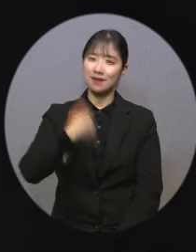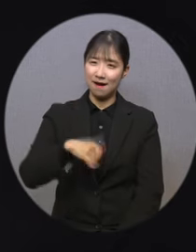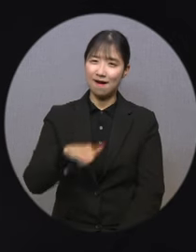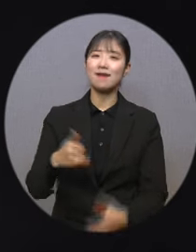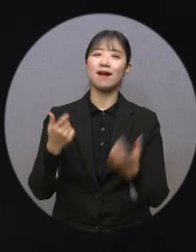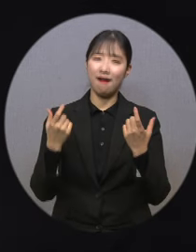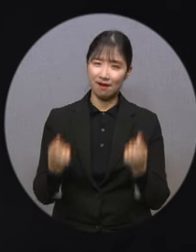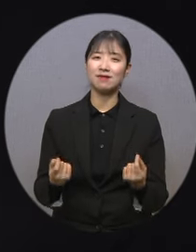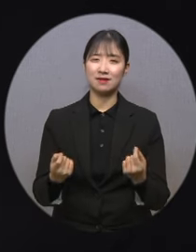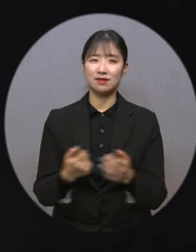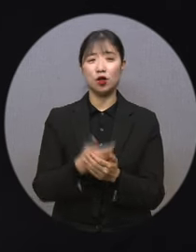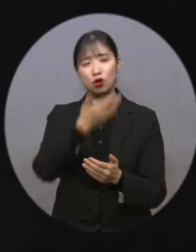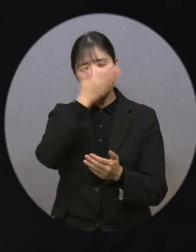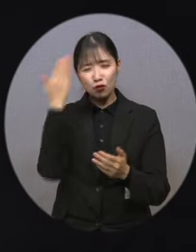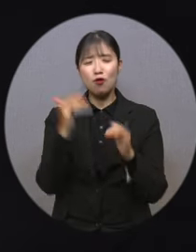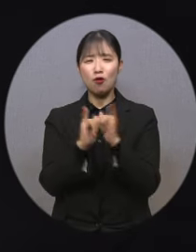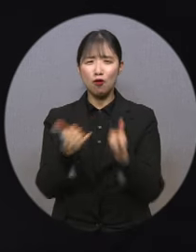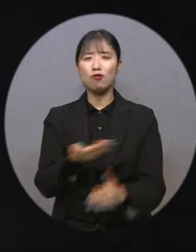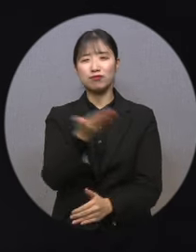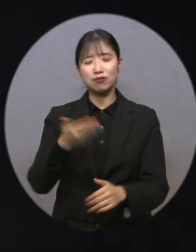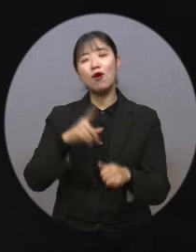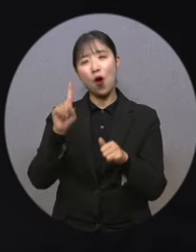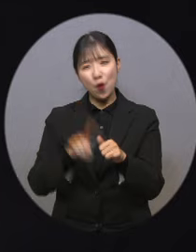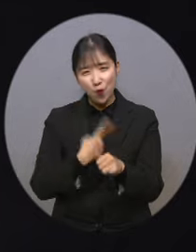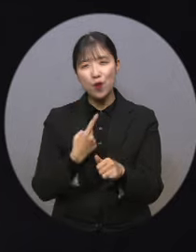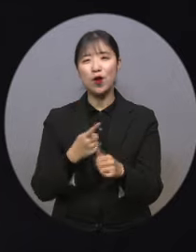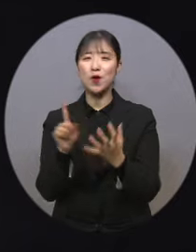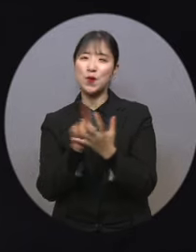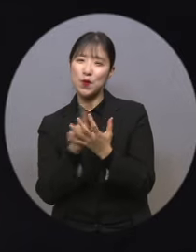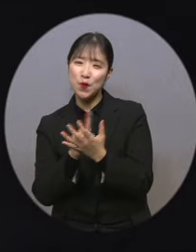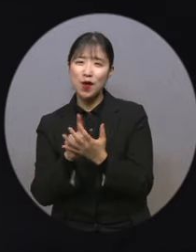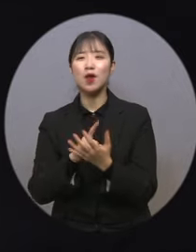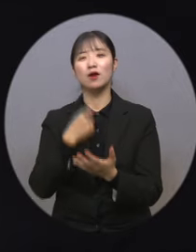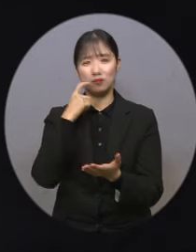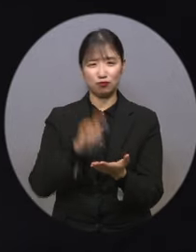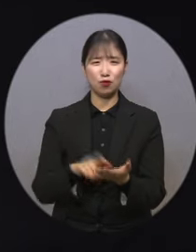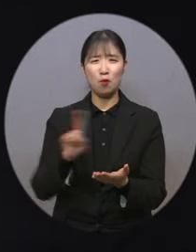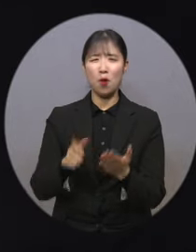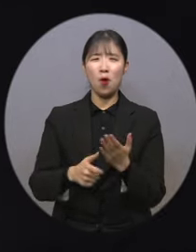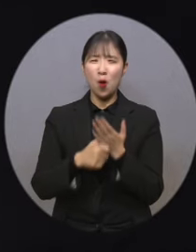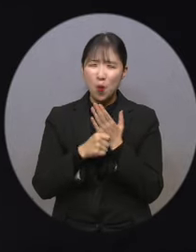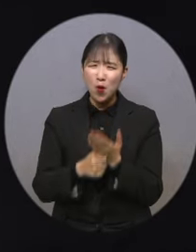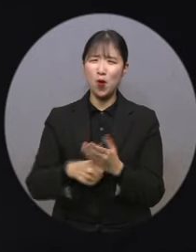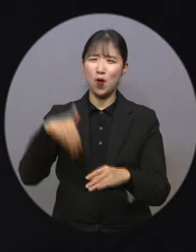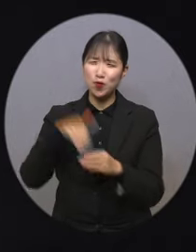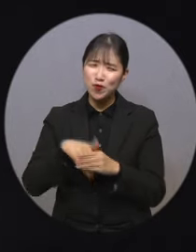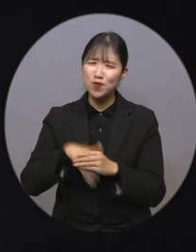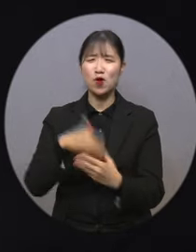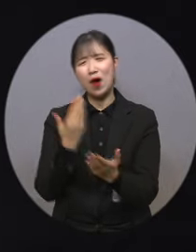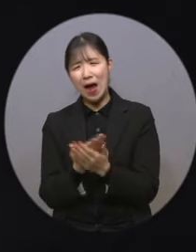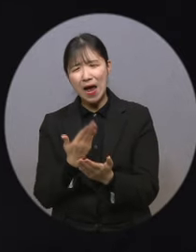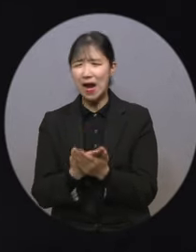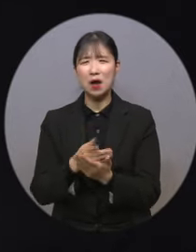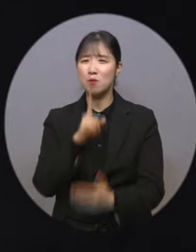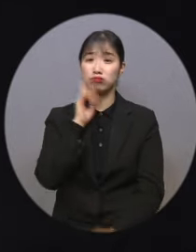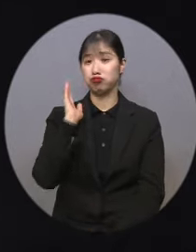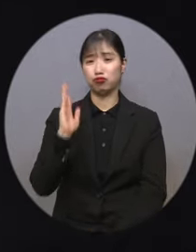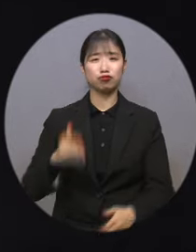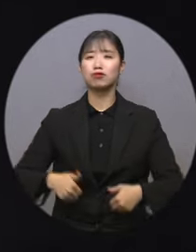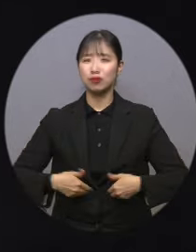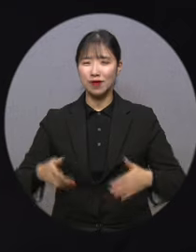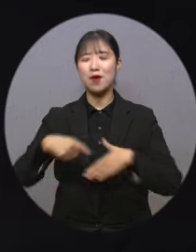뭐 청년도 라고는 자연스러워요 계산 한테 뭐 표를 달라 뭐 이런 얘기 할 필요가 없습니다